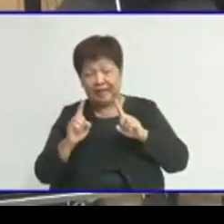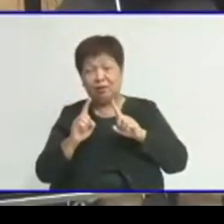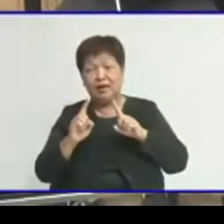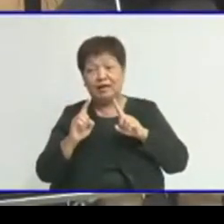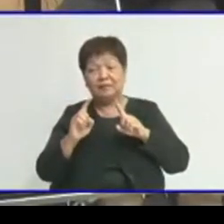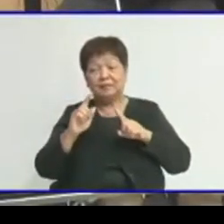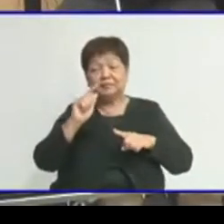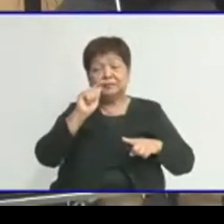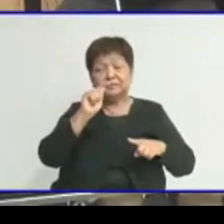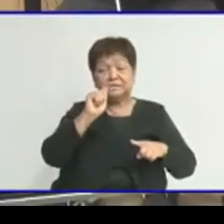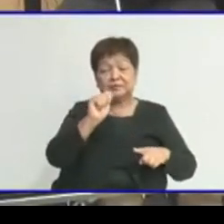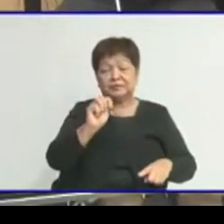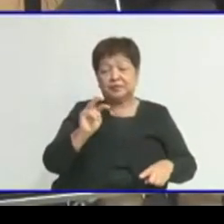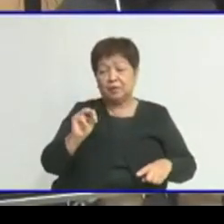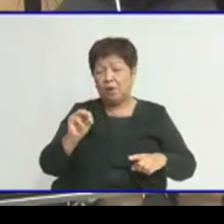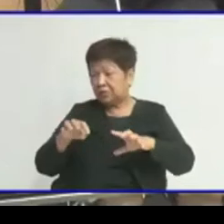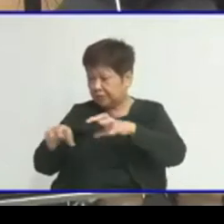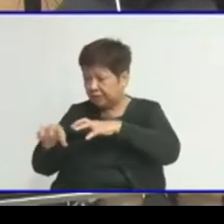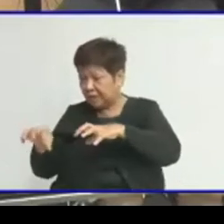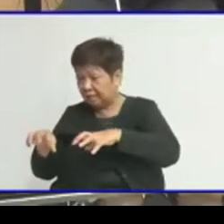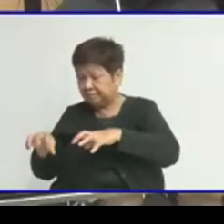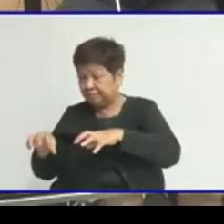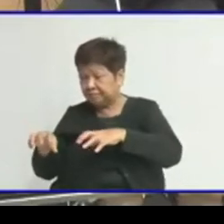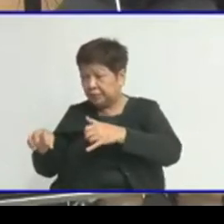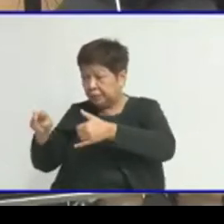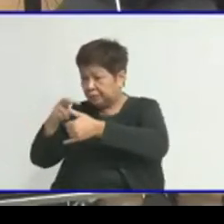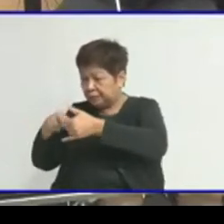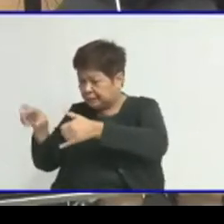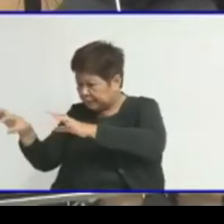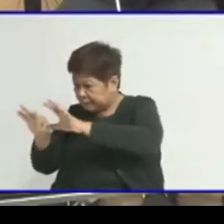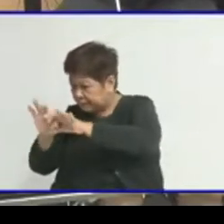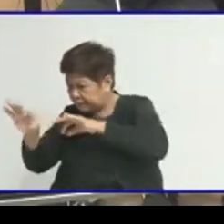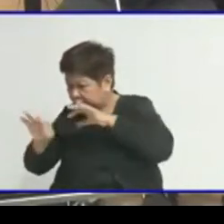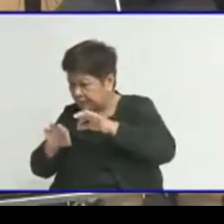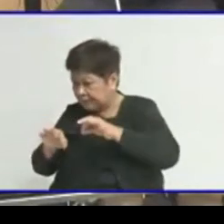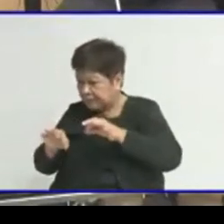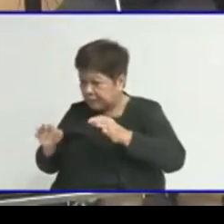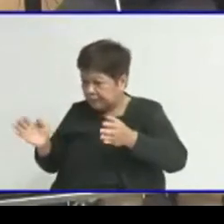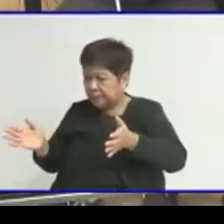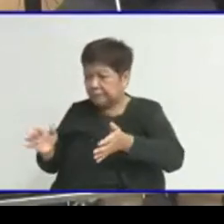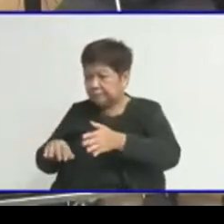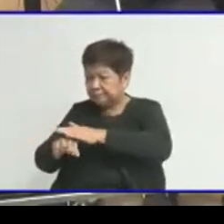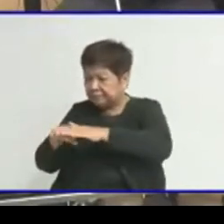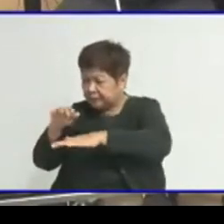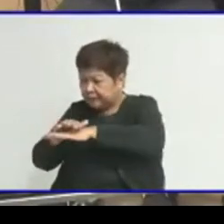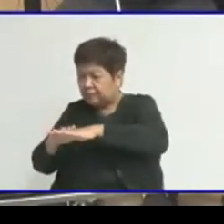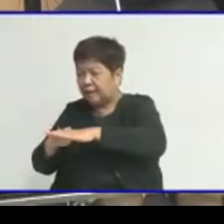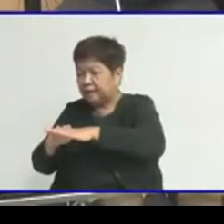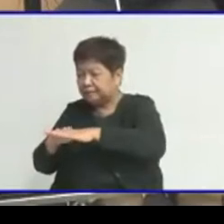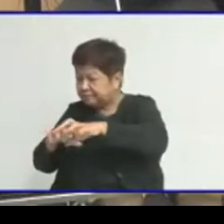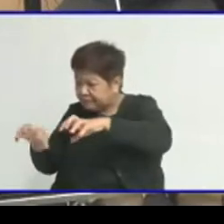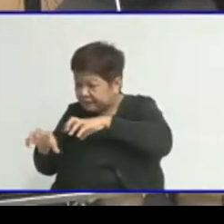แต่ว่าเตรียมการมาขั้นตอนการปฏิบัติขั้นตอนต่างๆแต่ทุกสิ่งทุกอย่างจะเข้าที่ประ